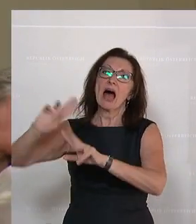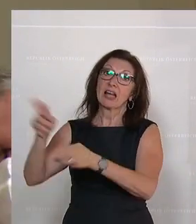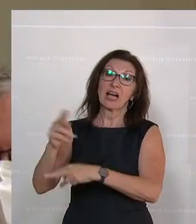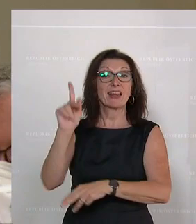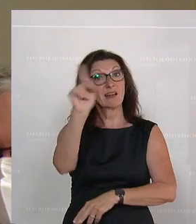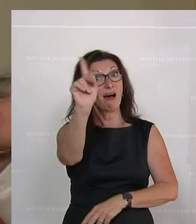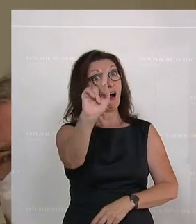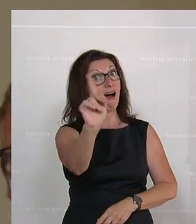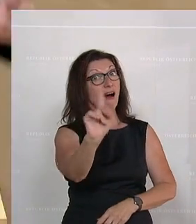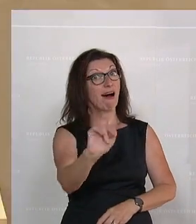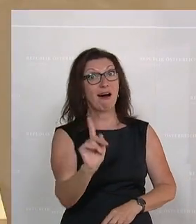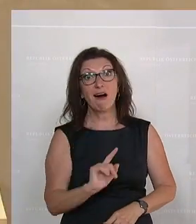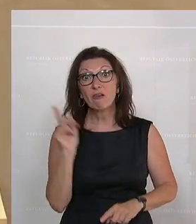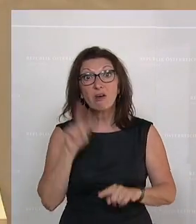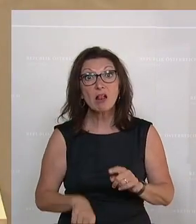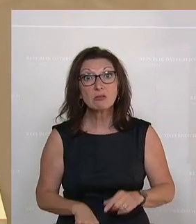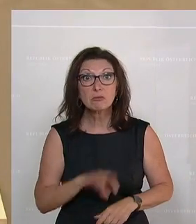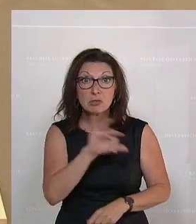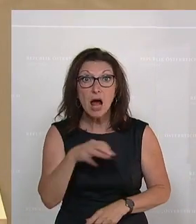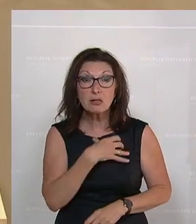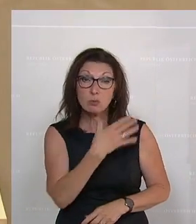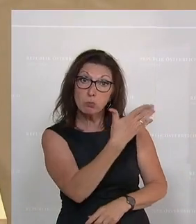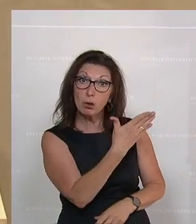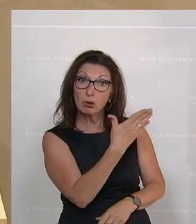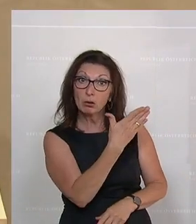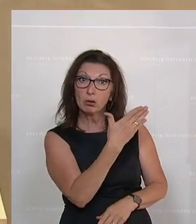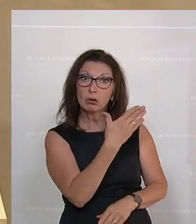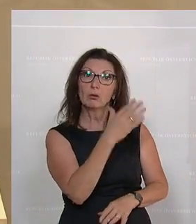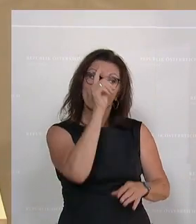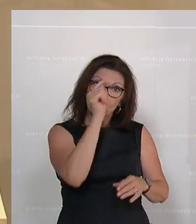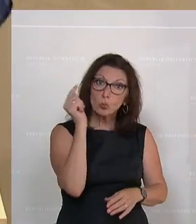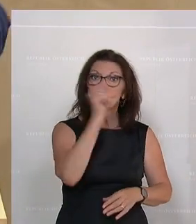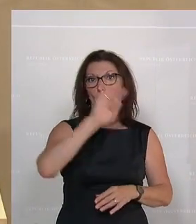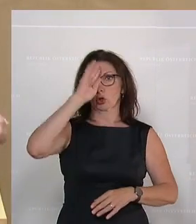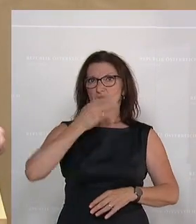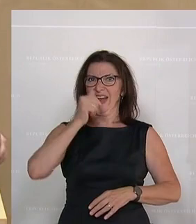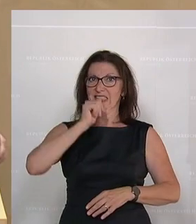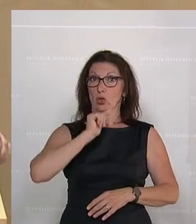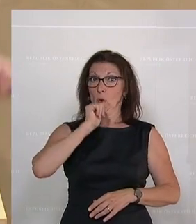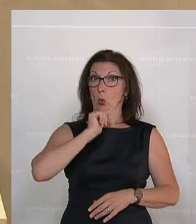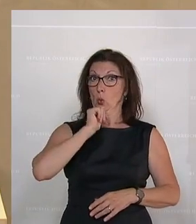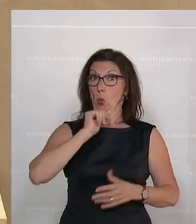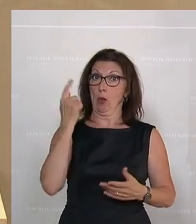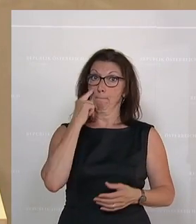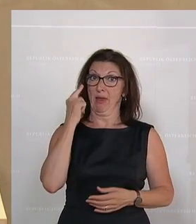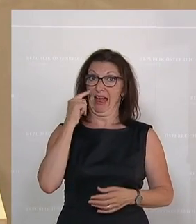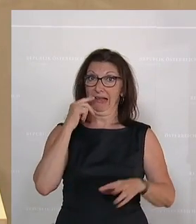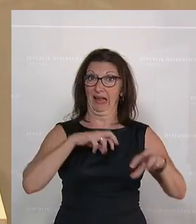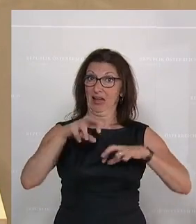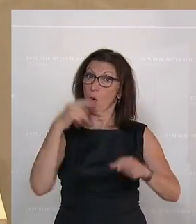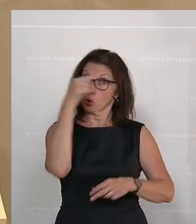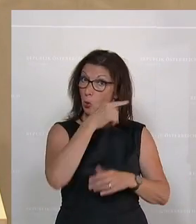taktisch falsch ich schaue nach salzburg da gibt es eine schwarz grüne regierung und was machen die dort